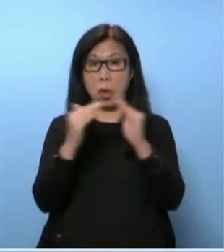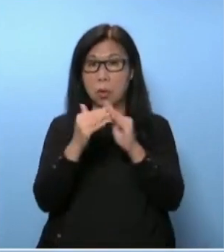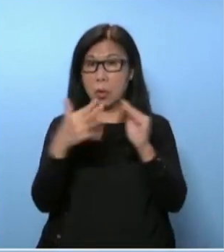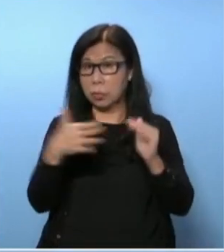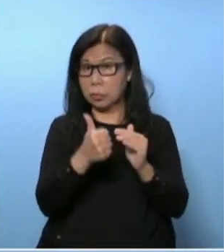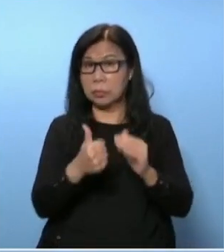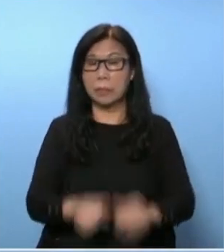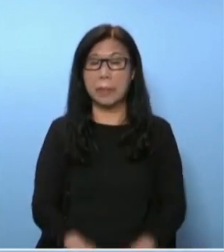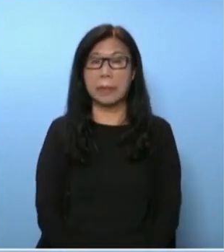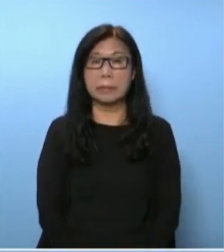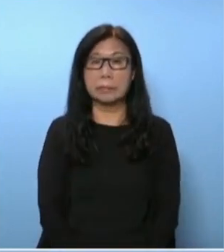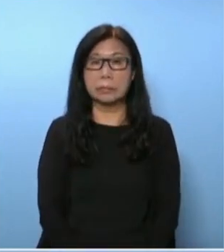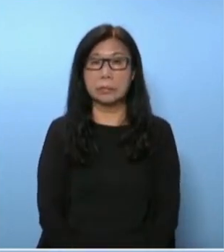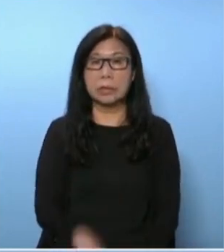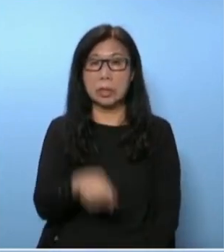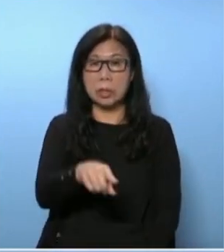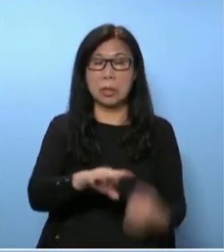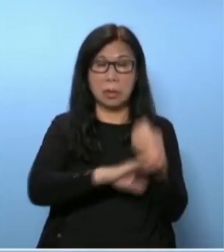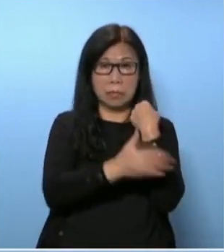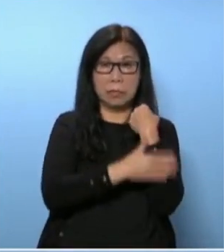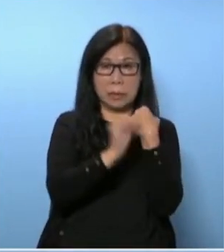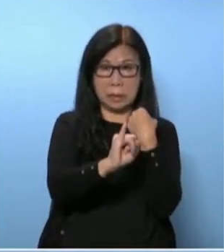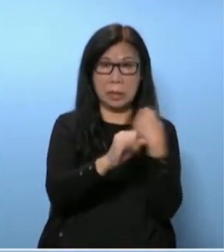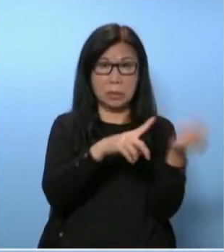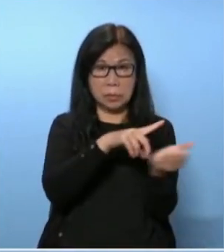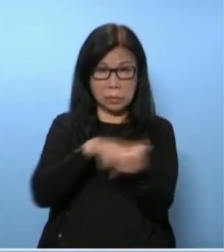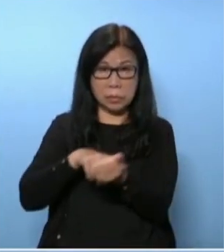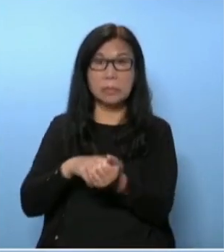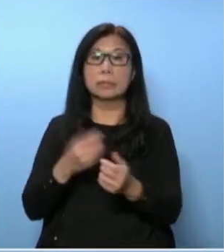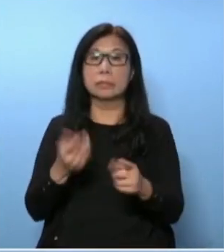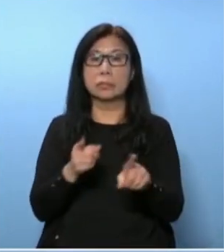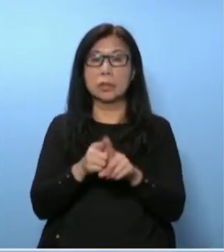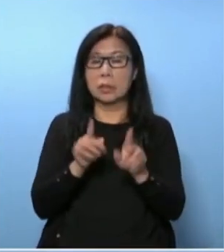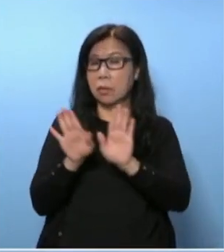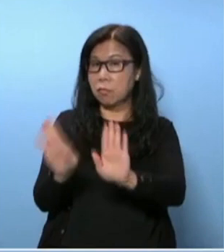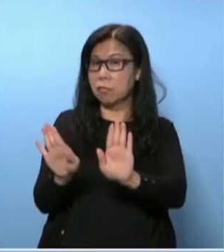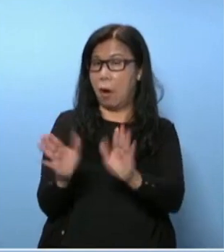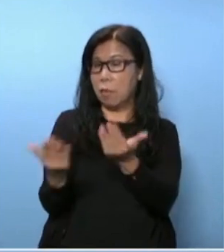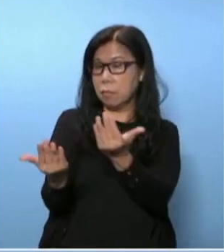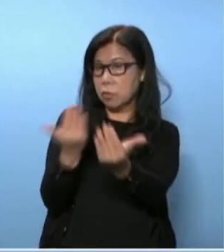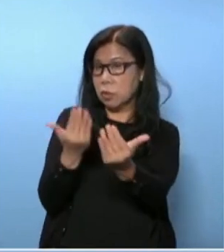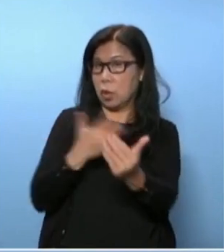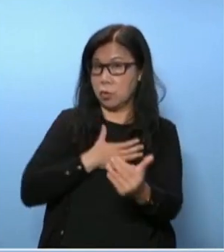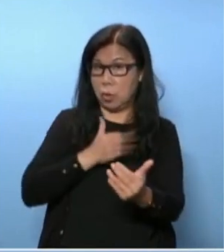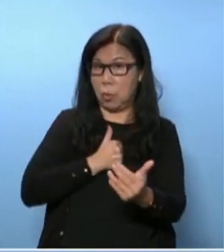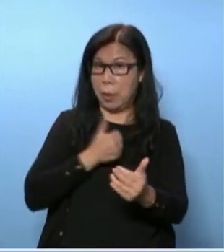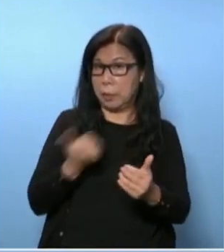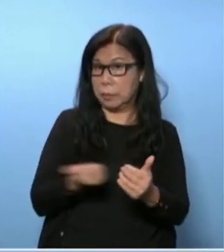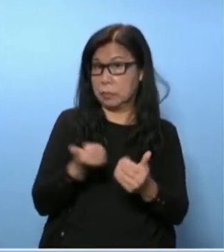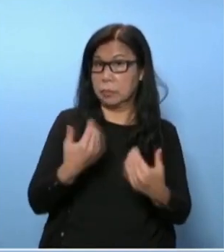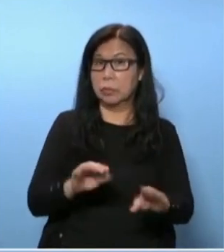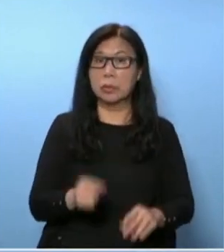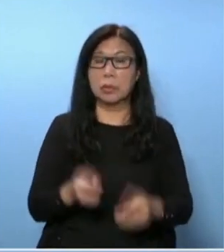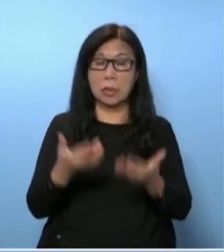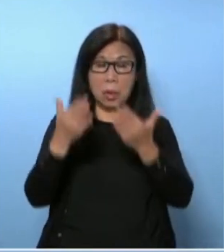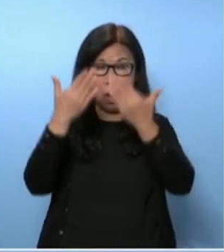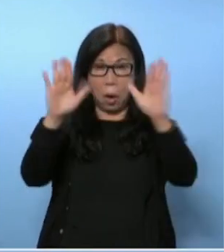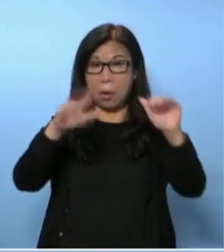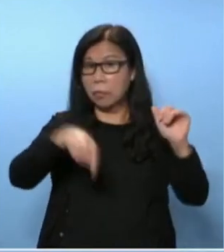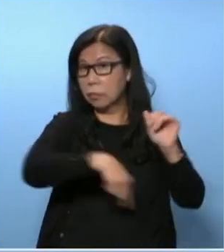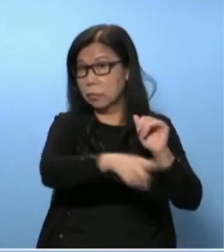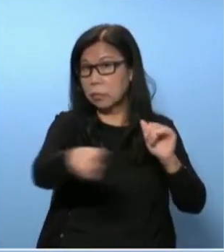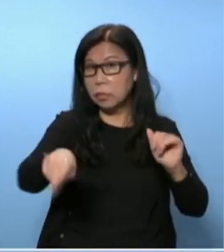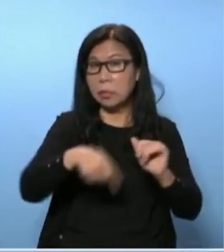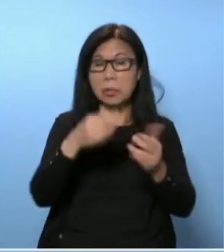希望不是只是說你犯法我就捉他了，我們要有一個防範於未然的意識。一個越開放的地區呢，